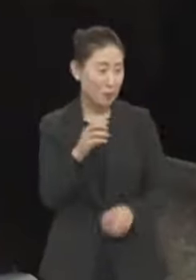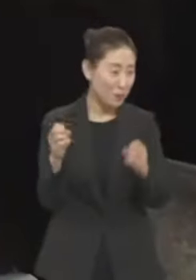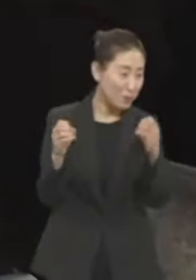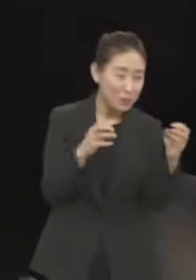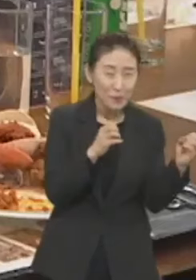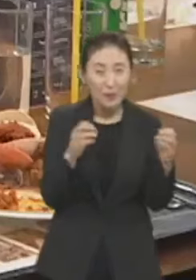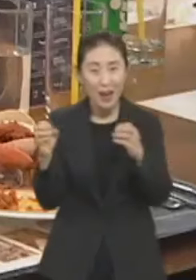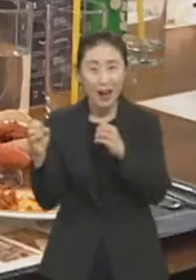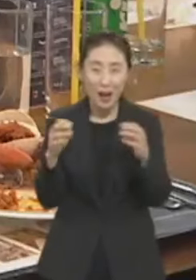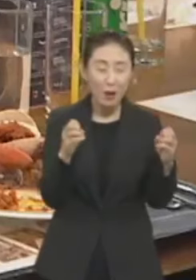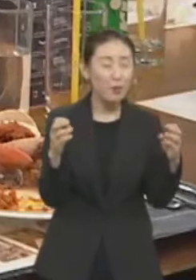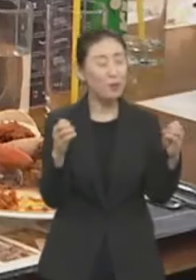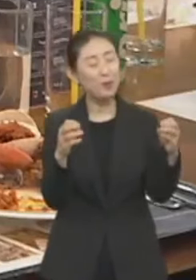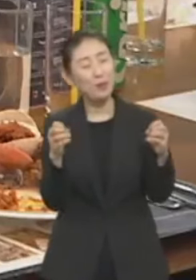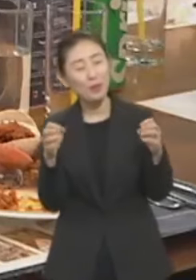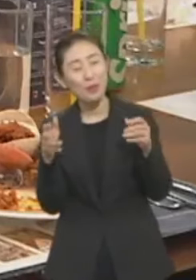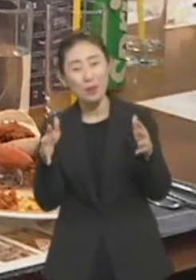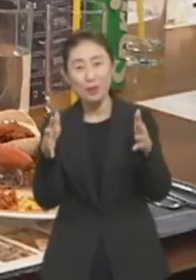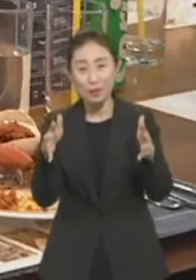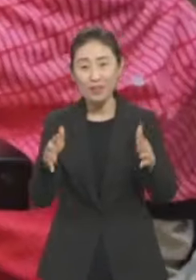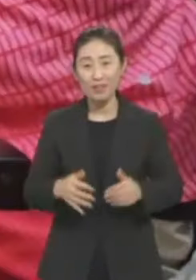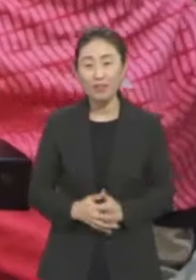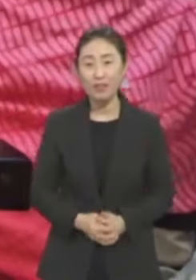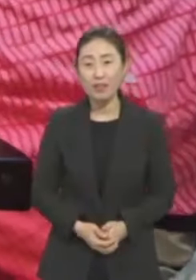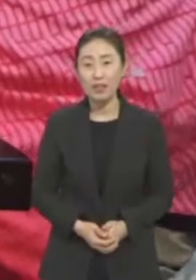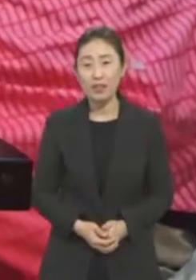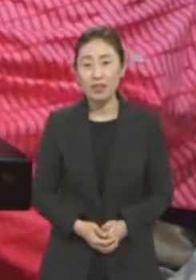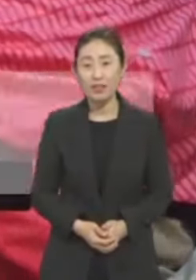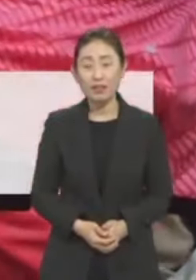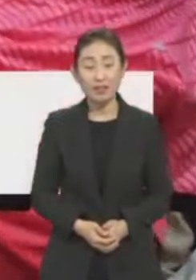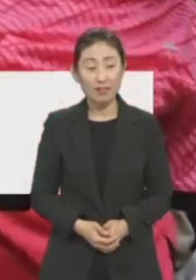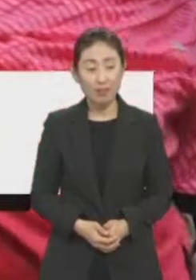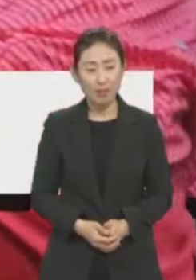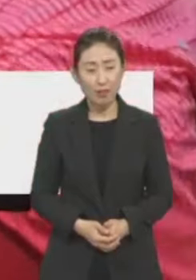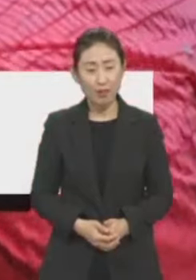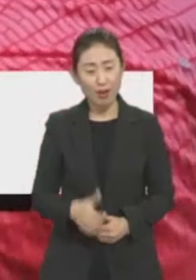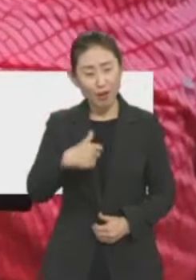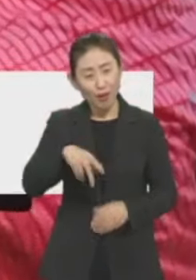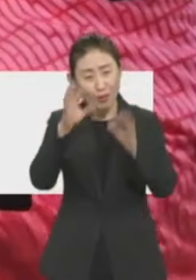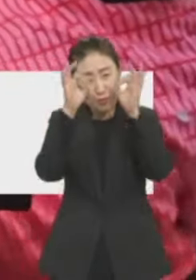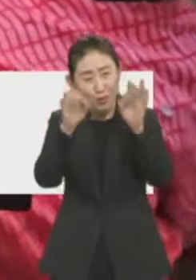물어보고 소소한 대화도 나눕니다. 아드님 보고 싶으시겠어요?